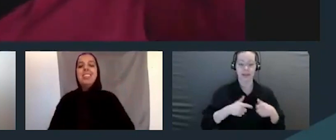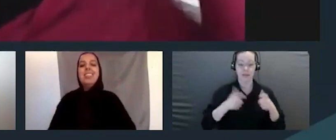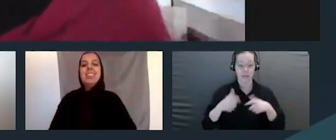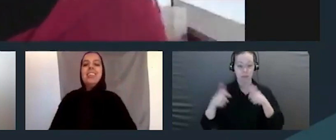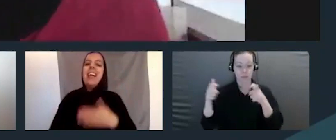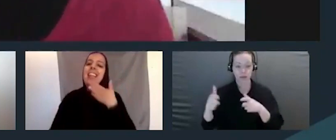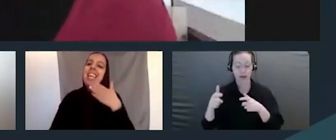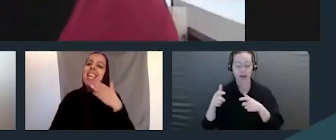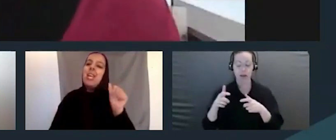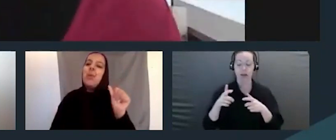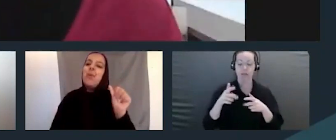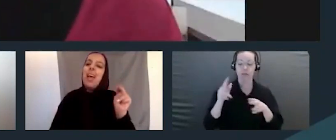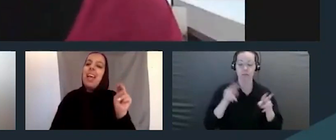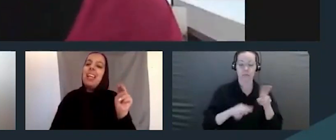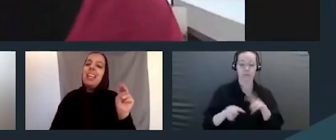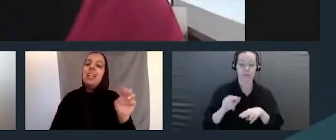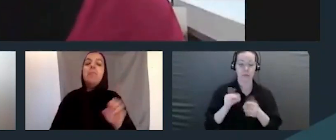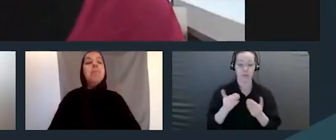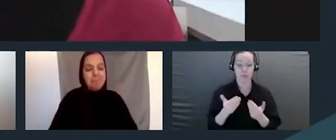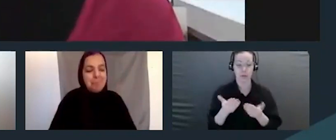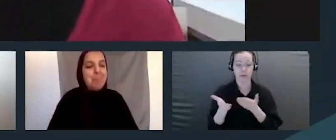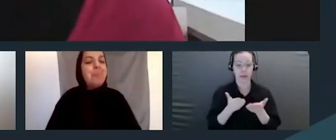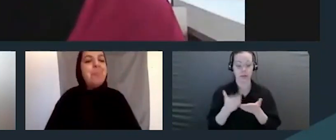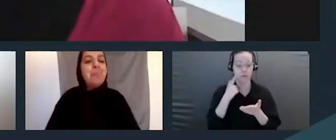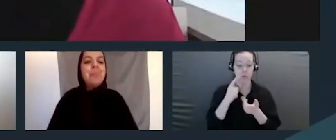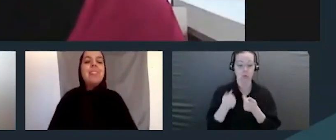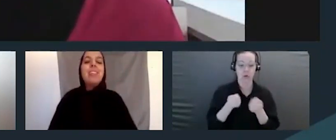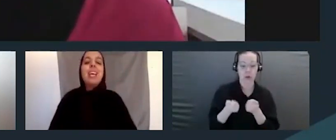Alors, tout commence avec l'établissement.